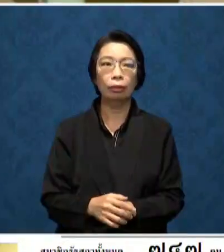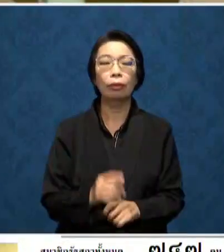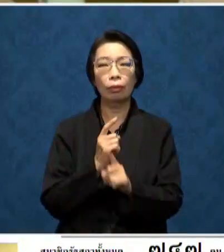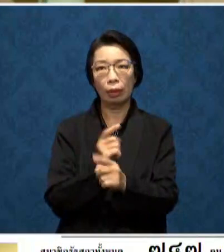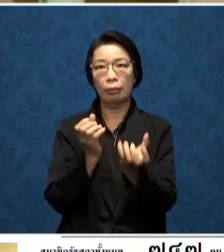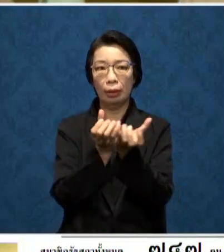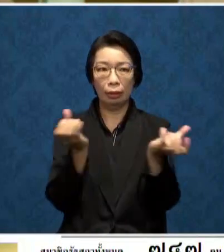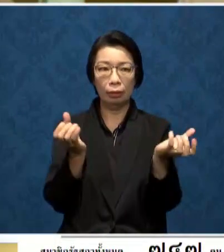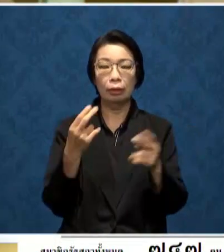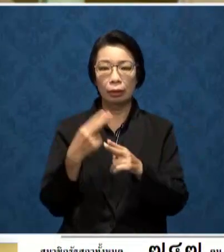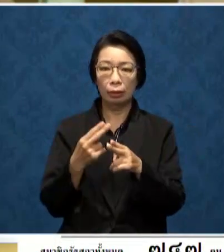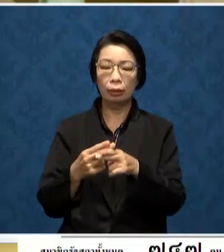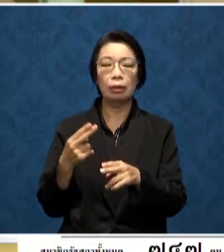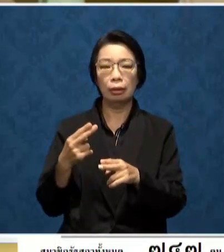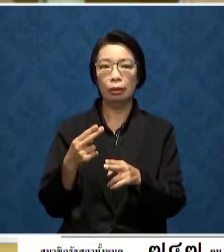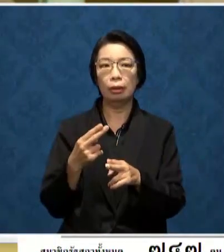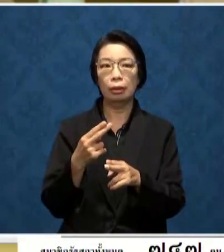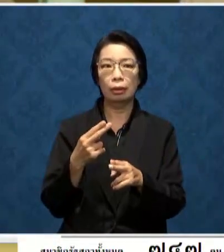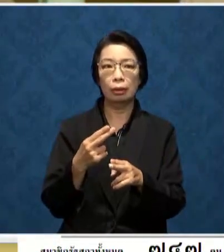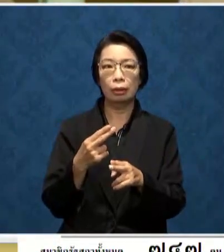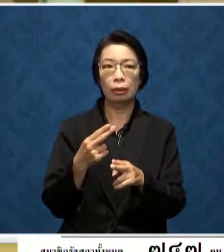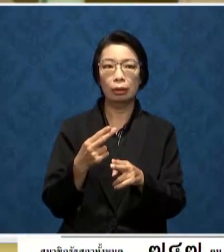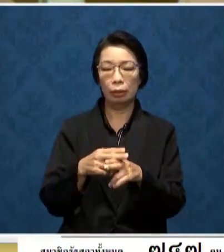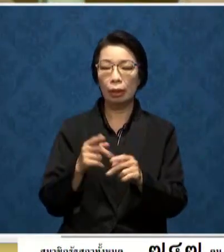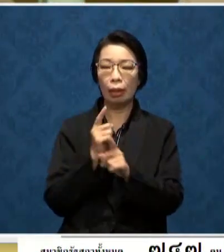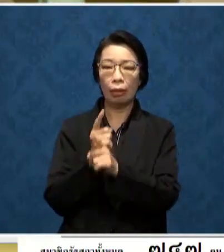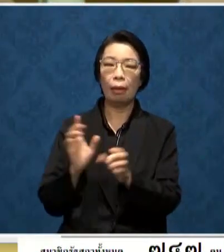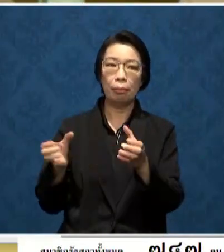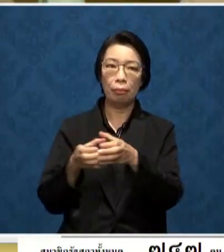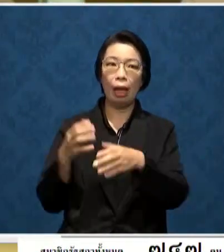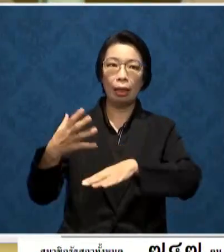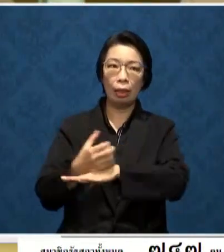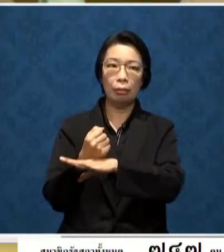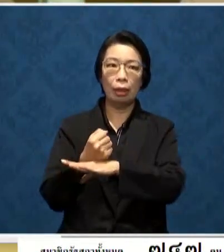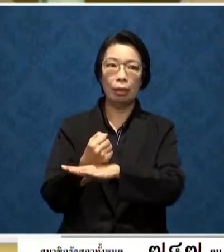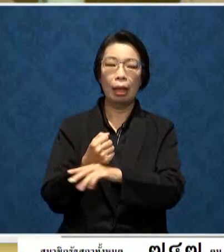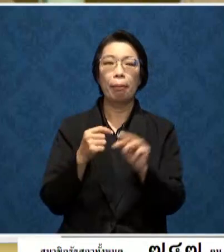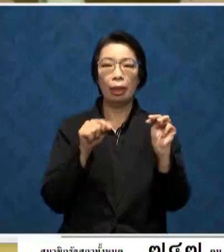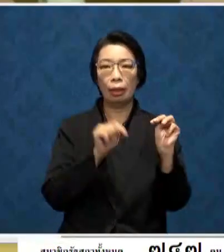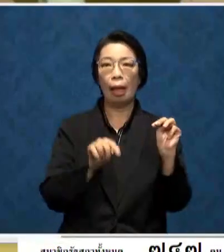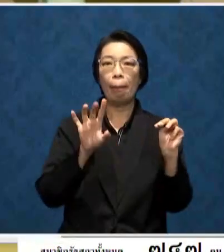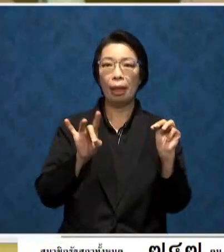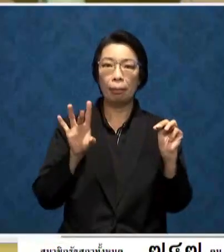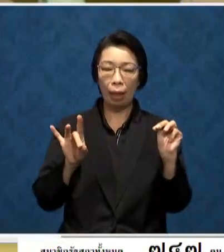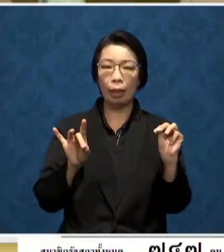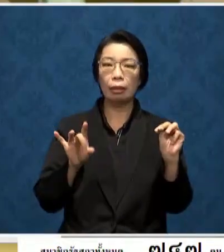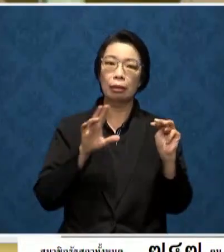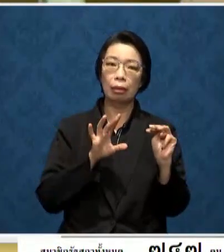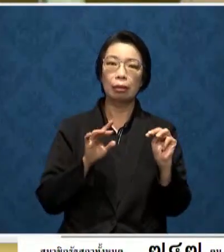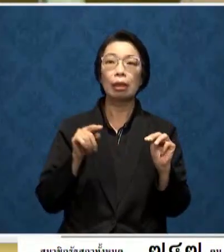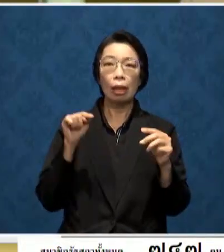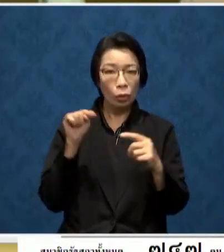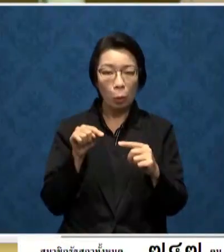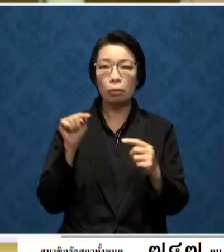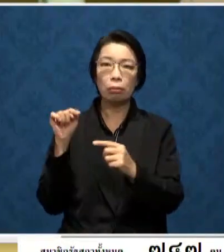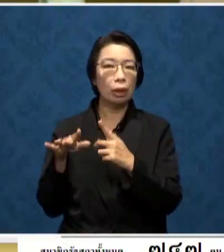นอชื่อผู้อยู่ในบัญชีชื่อที่พักการเมืองแจ้งไว้ตามมาตา 88 หรอไม่ก็ได้ตรนี้ลครั ท่ป